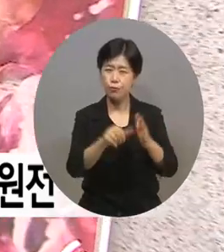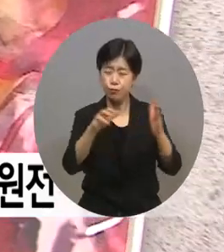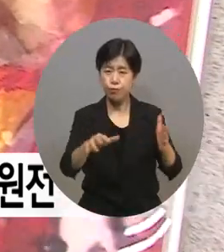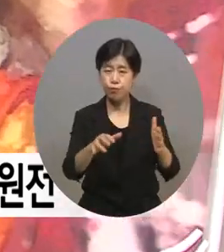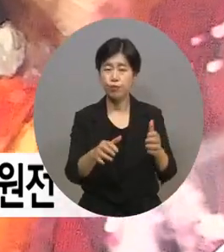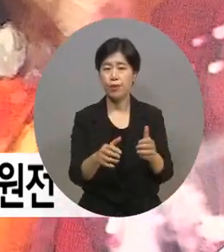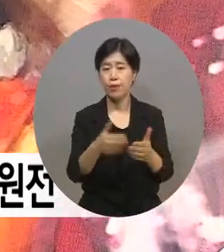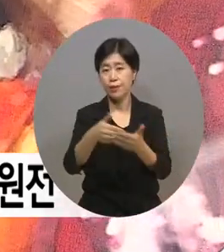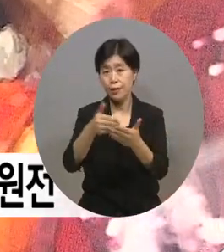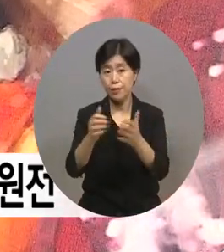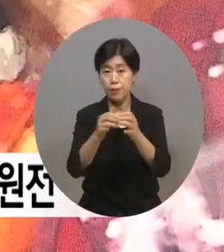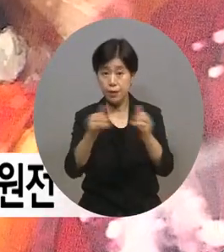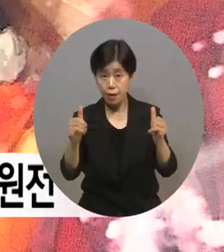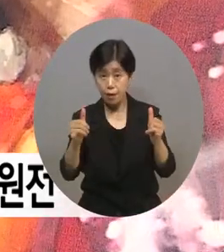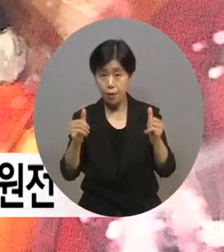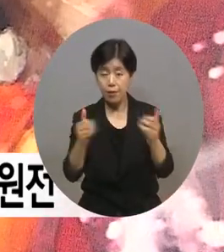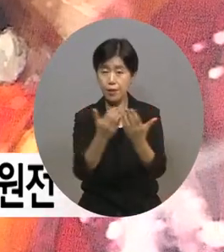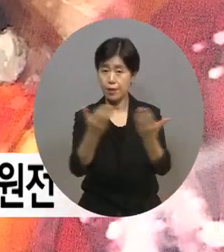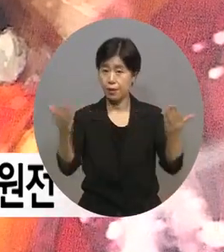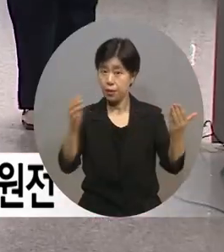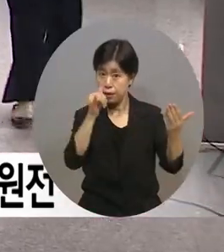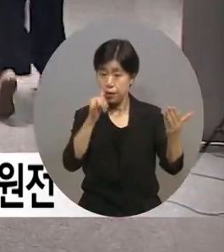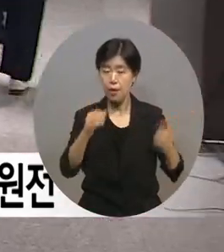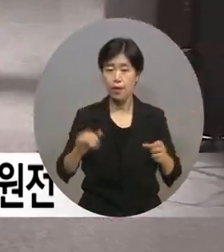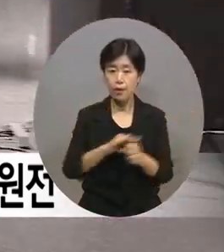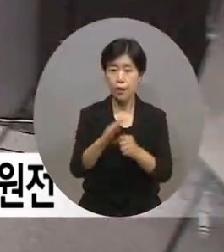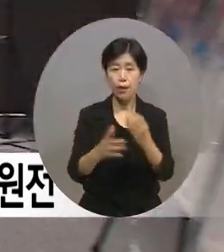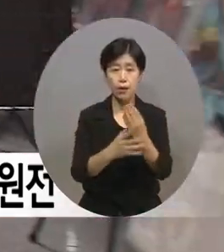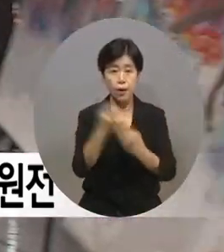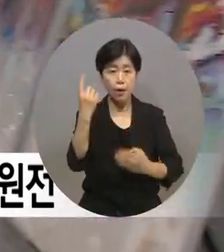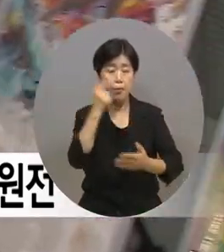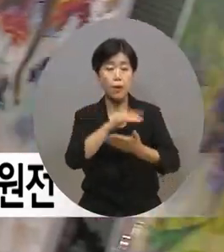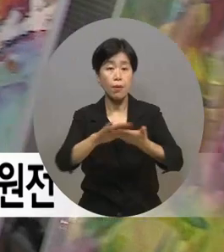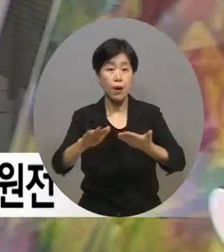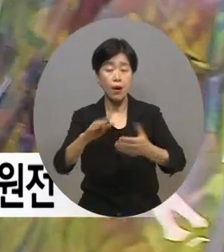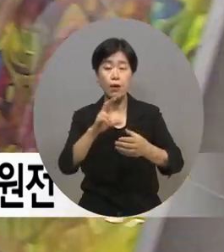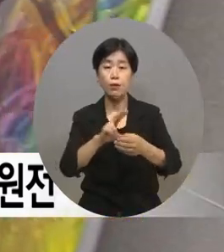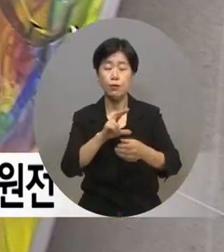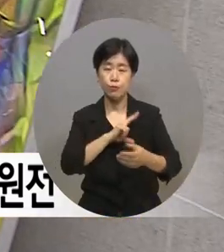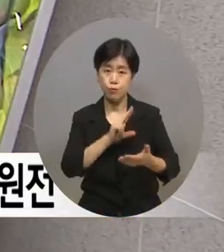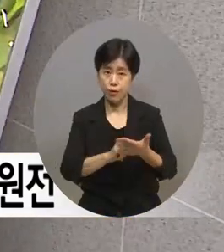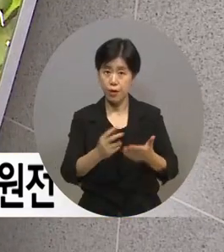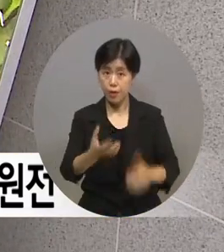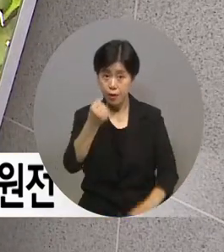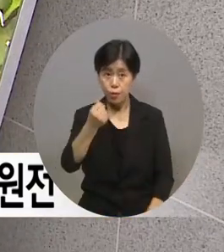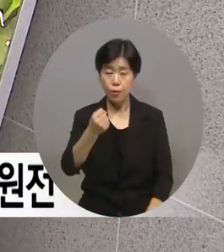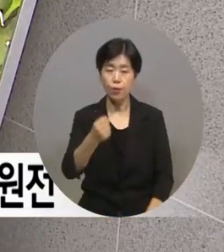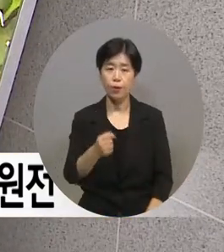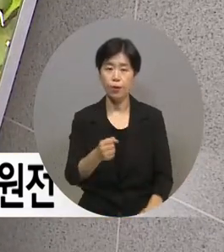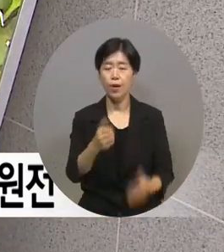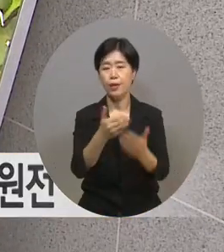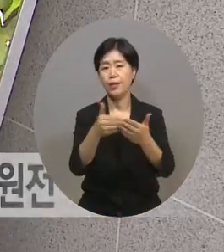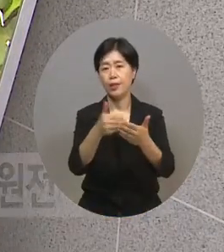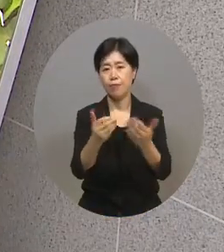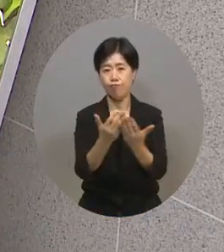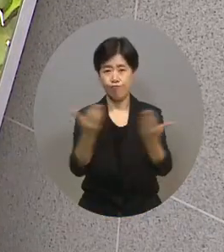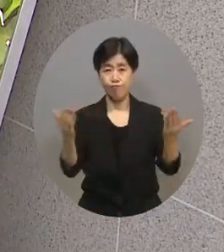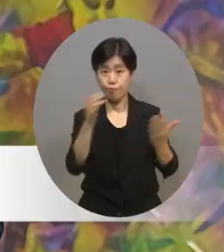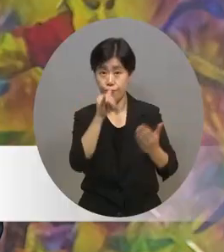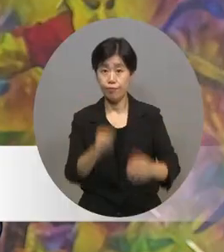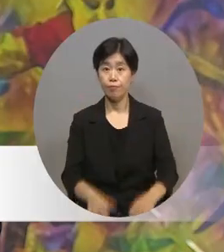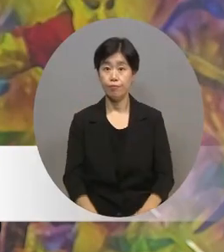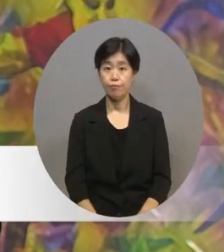패럴림픽 올림픽 그림들과 사랑 화합 평화 등 패럴림픽 올림픽 정신에 담은 그림들이 전시됩니다